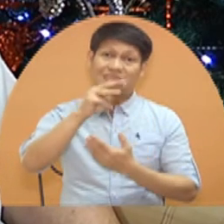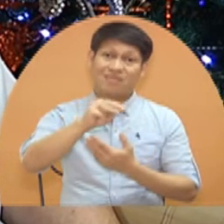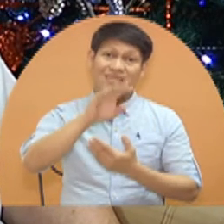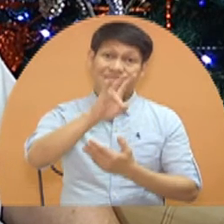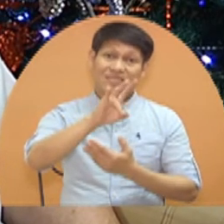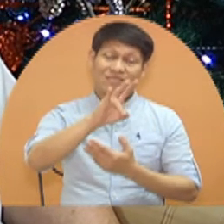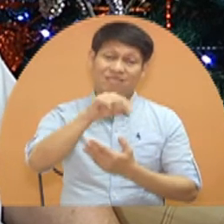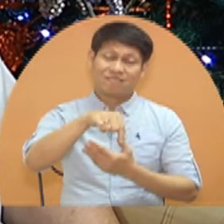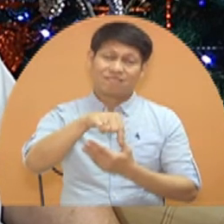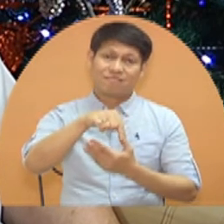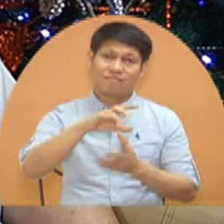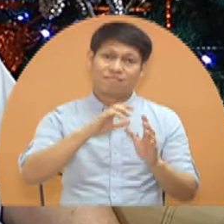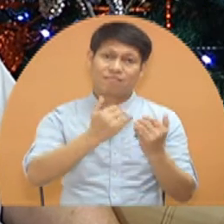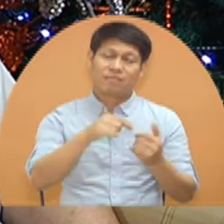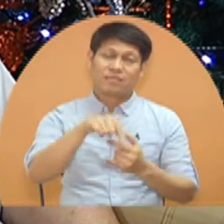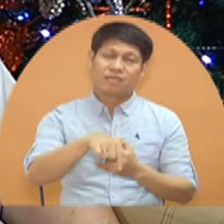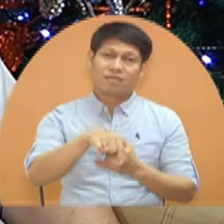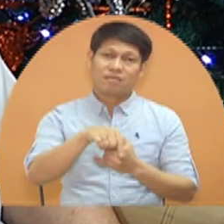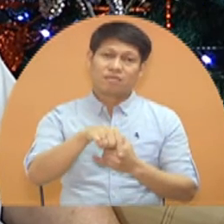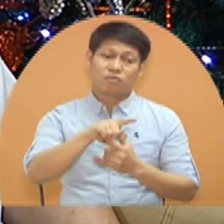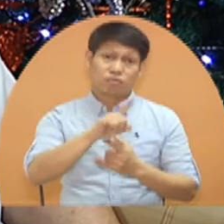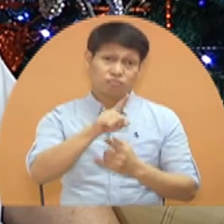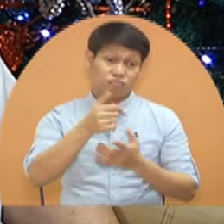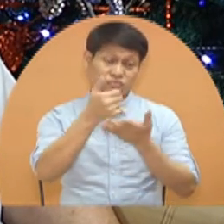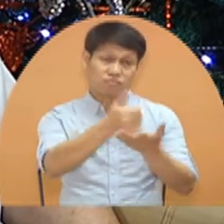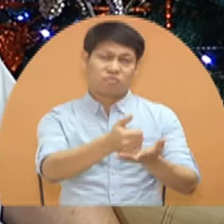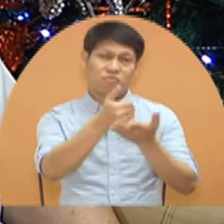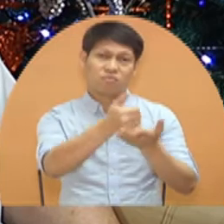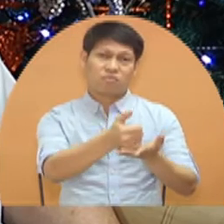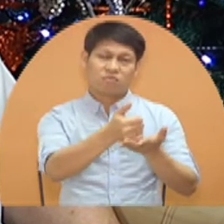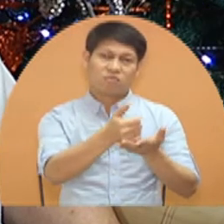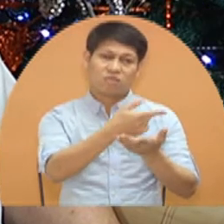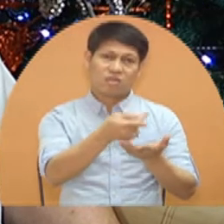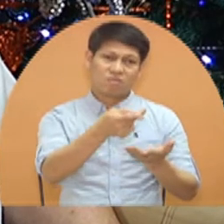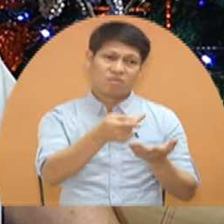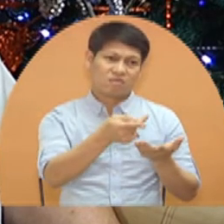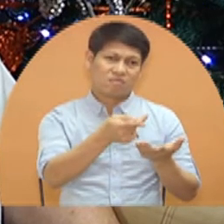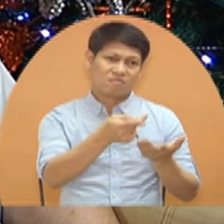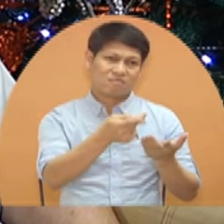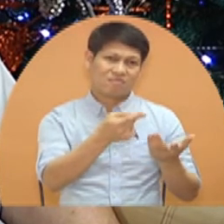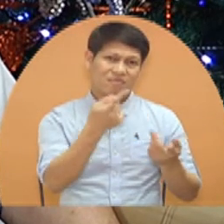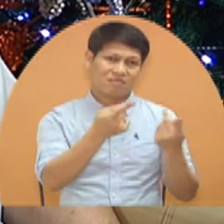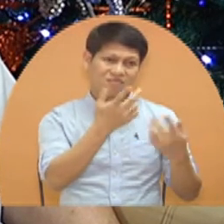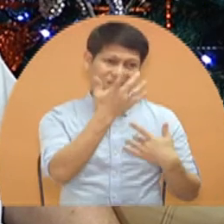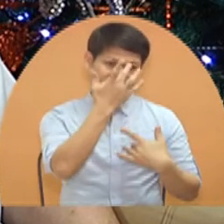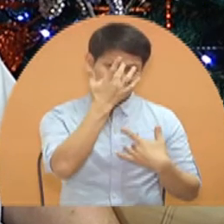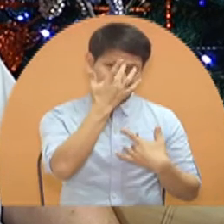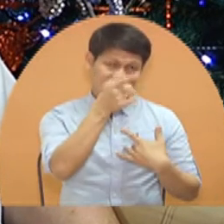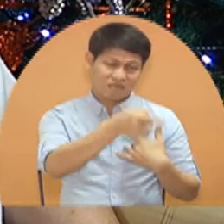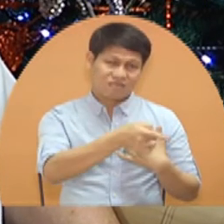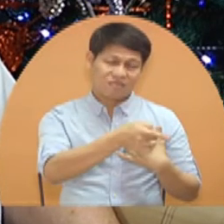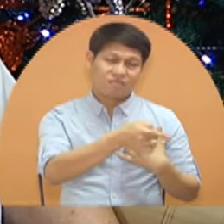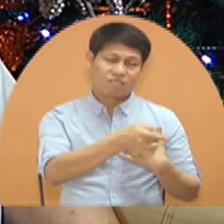ng GMA7 Network na kumakalinga sa mga nangangailangan ng